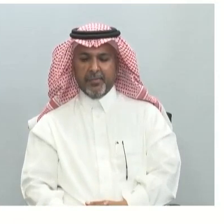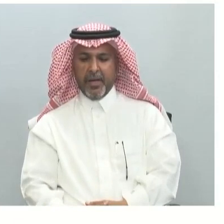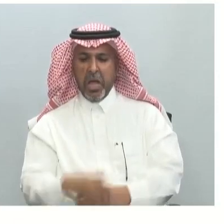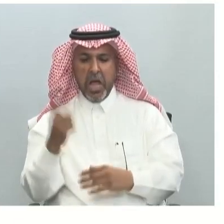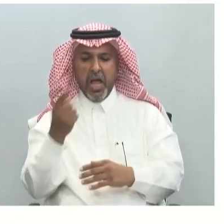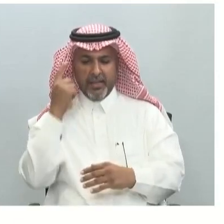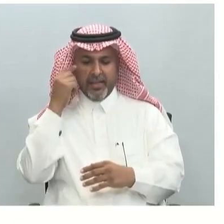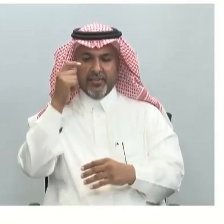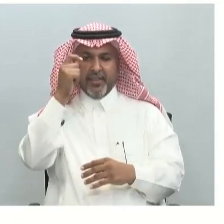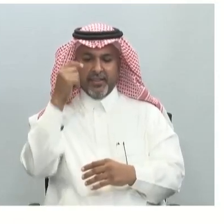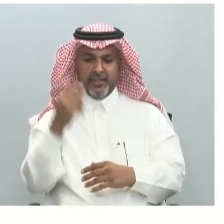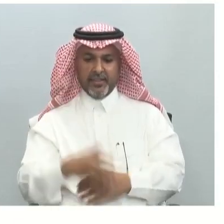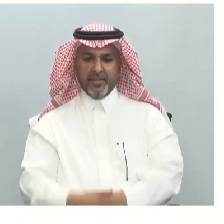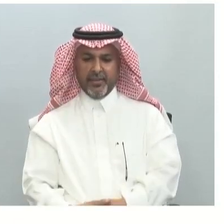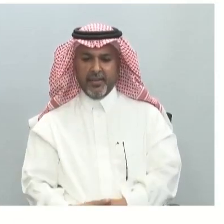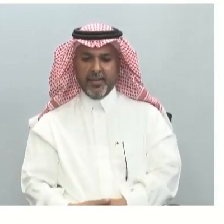يساوي